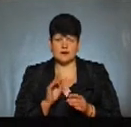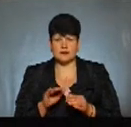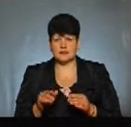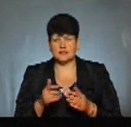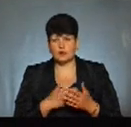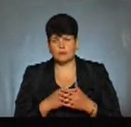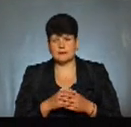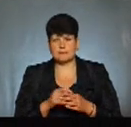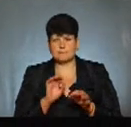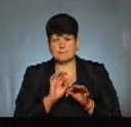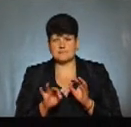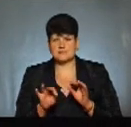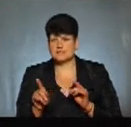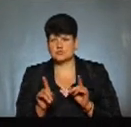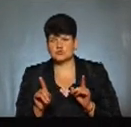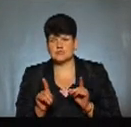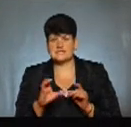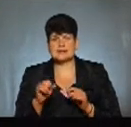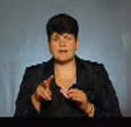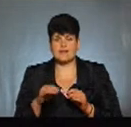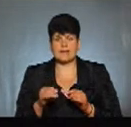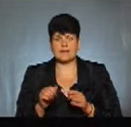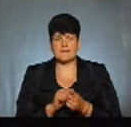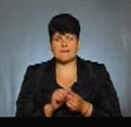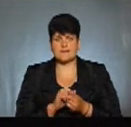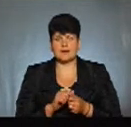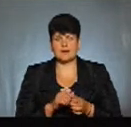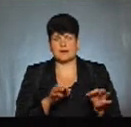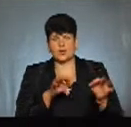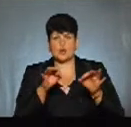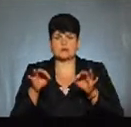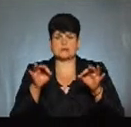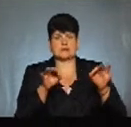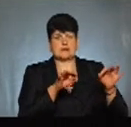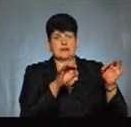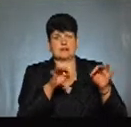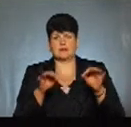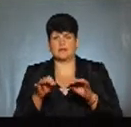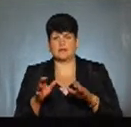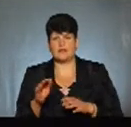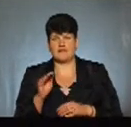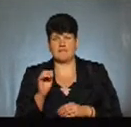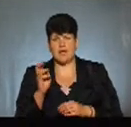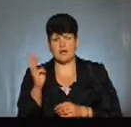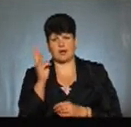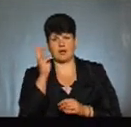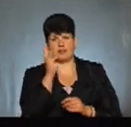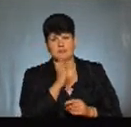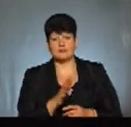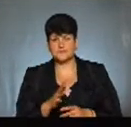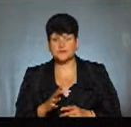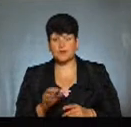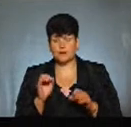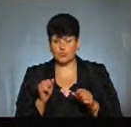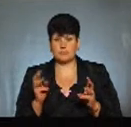підпалювати якісь там речі, салфетки, папір і бігати, носити це як з факелами і можуть підпалити як